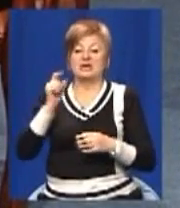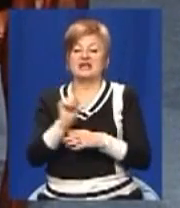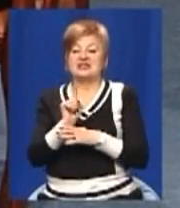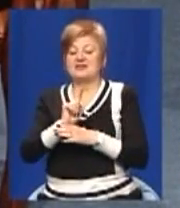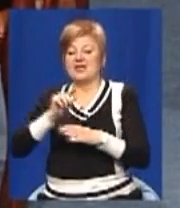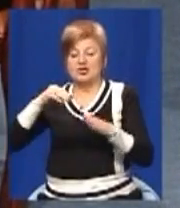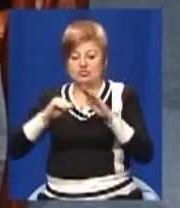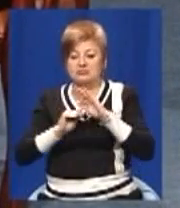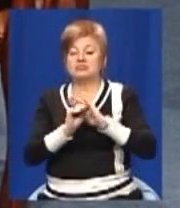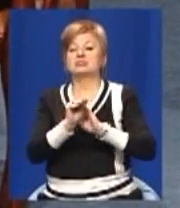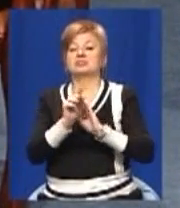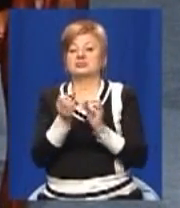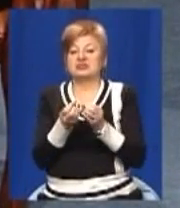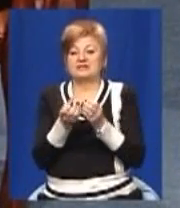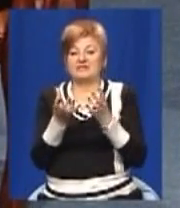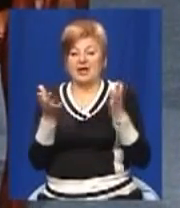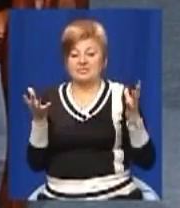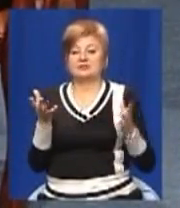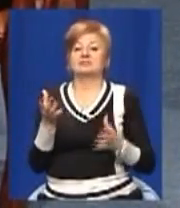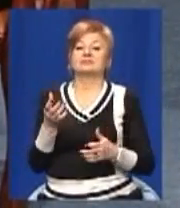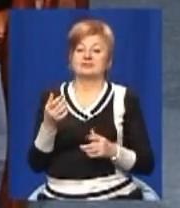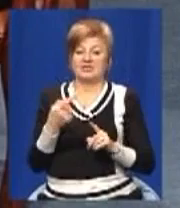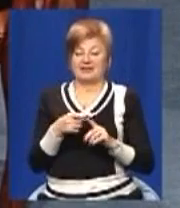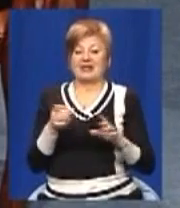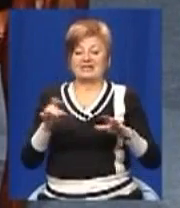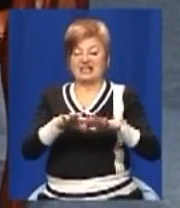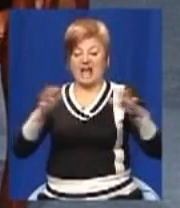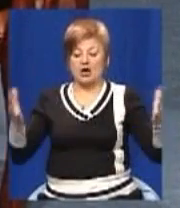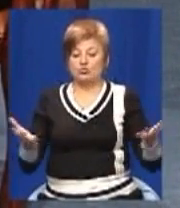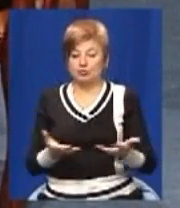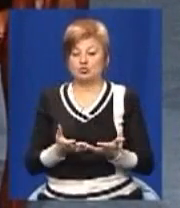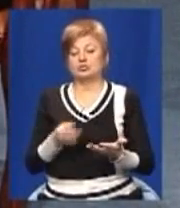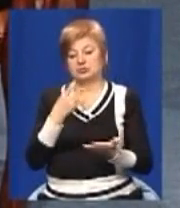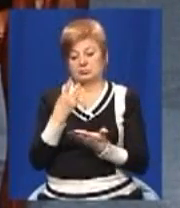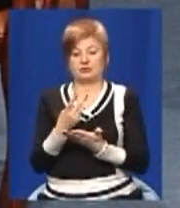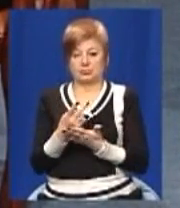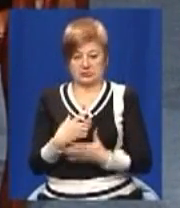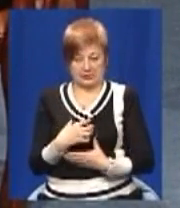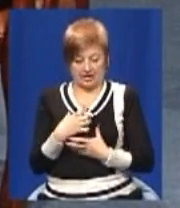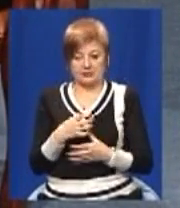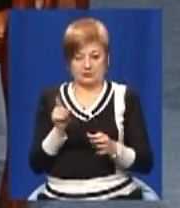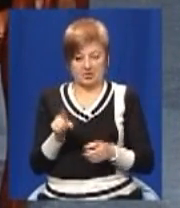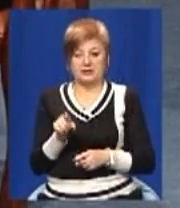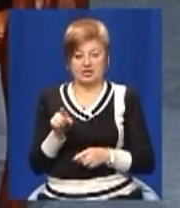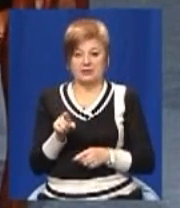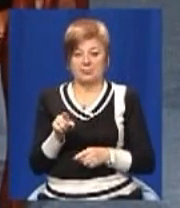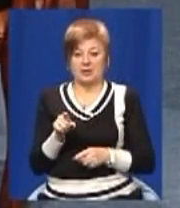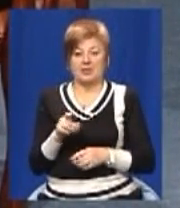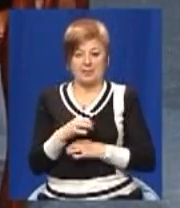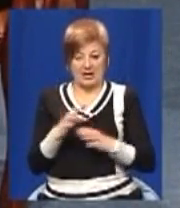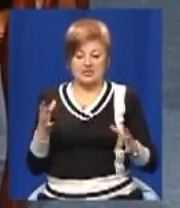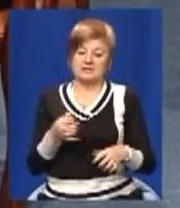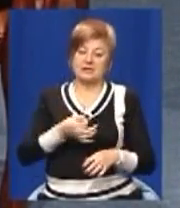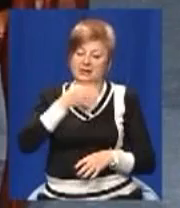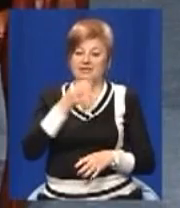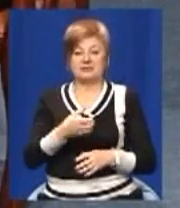яка підсвічує цю, власне, цей гарбуз, і це виглядає дуже таки жахливо. Тобі, до речі, такі свята